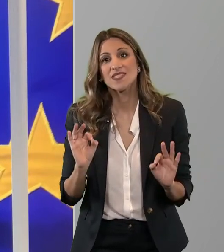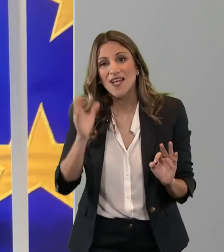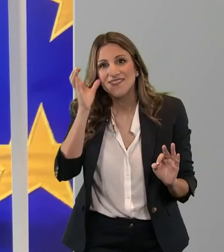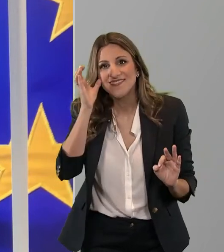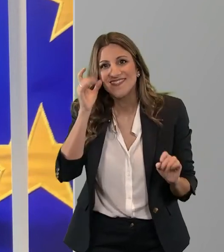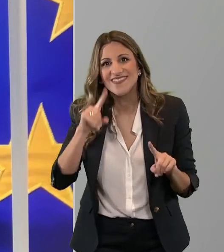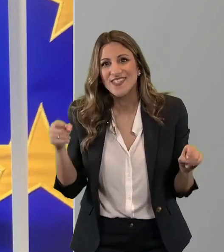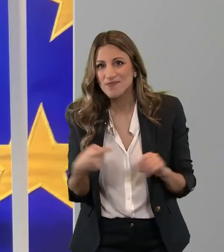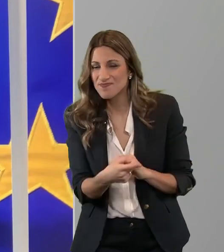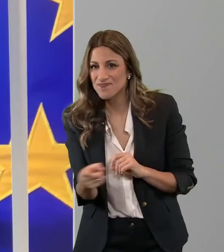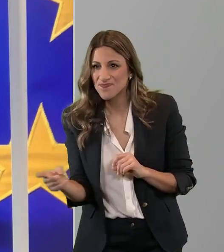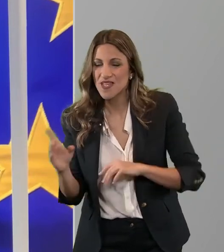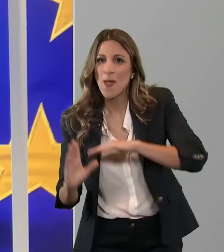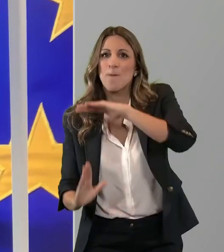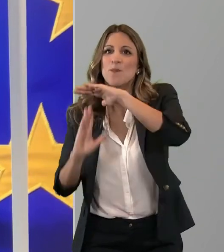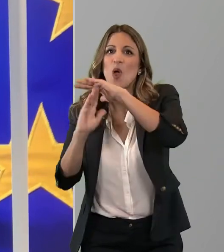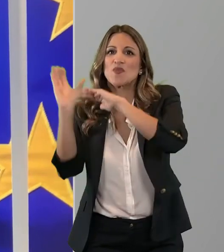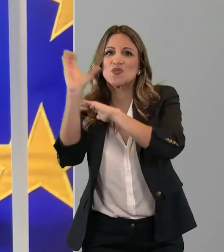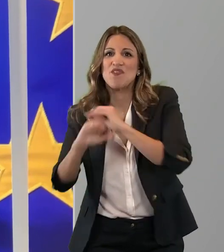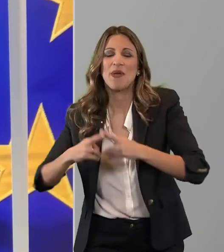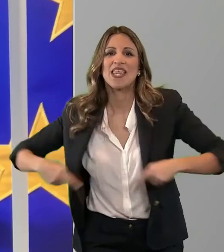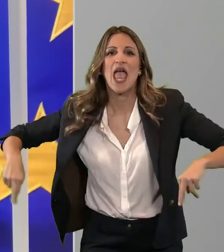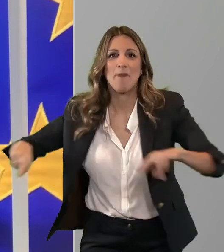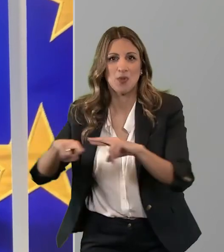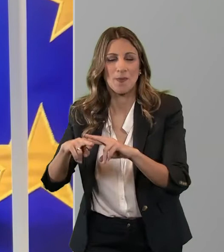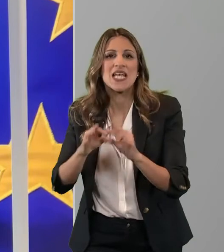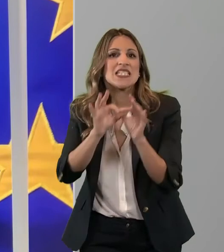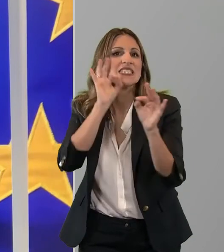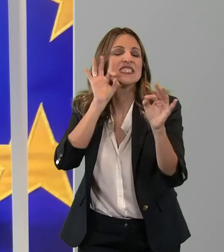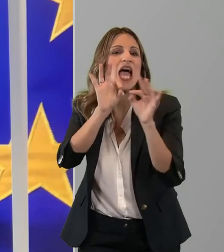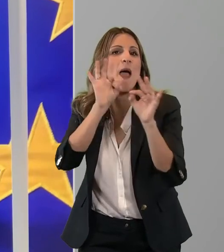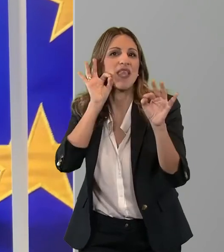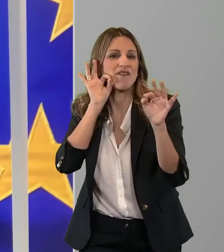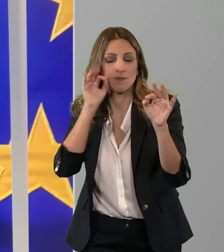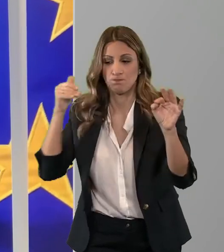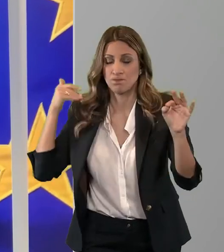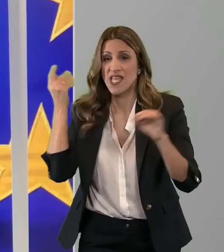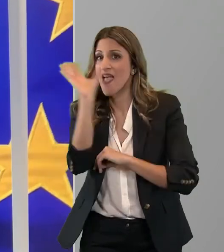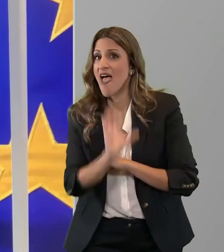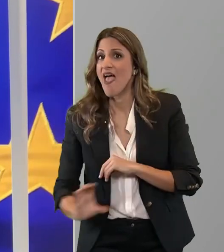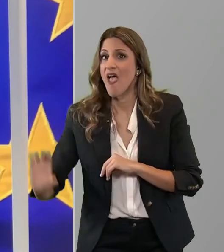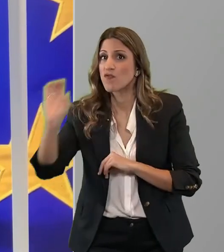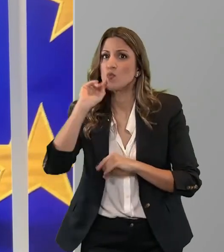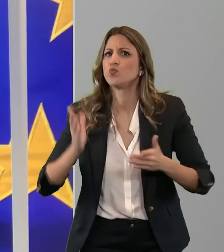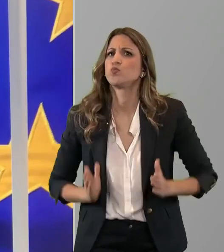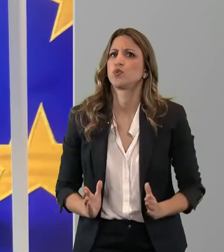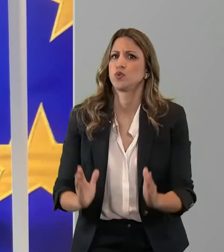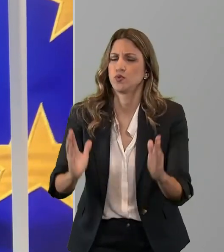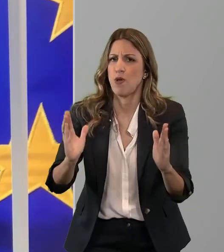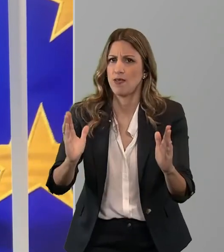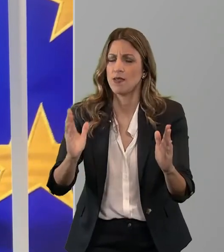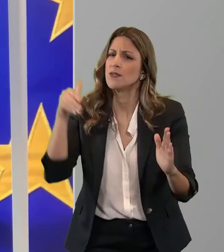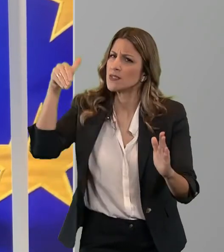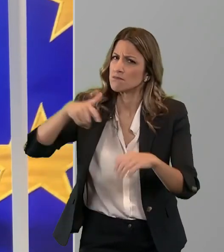ότι η πρόεδρος Φόντερ Λάιεν το Σεπτέμβριο στην ομιλία της για την κατάσταση της Ευρωπαϊκής Ένωσης μπροστά στην Ολομέλεια